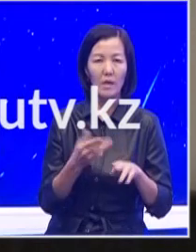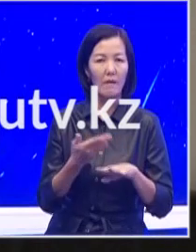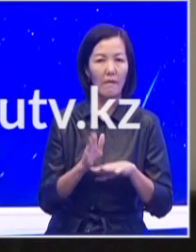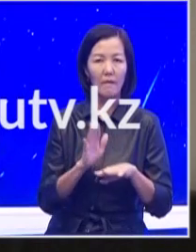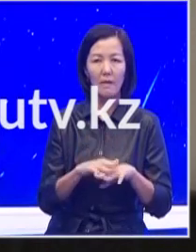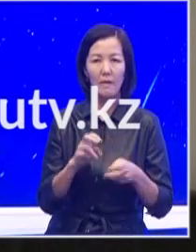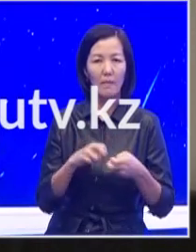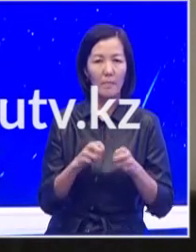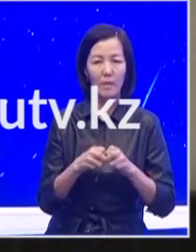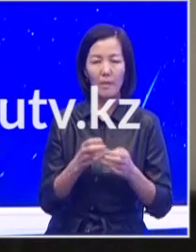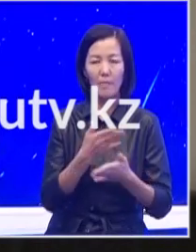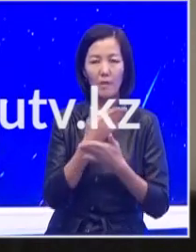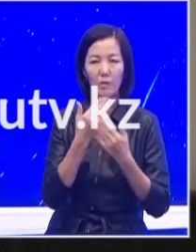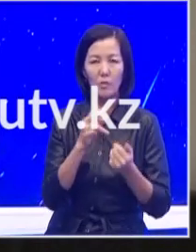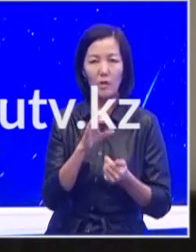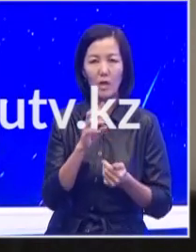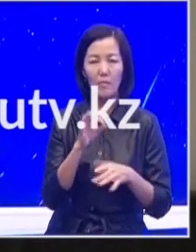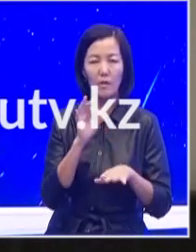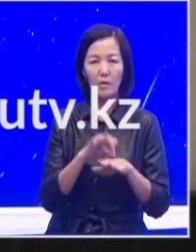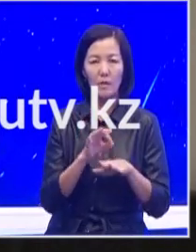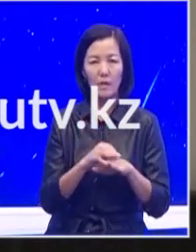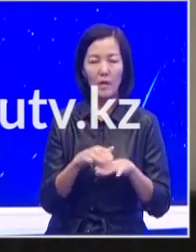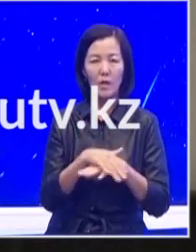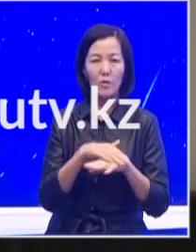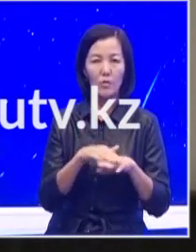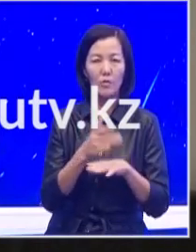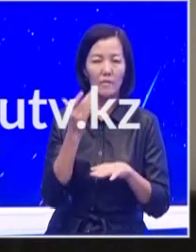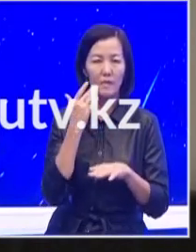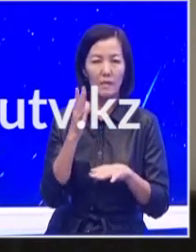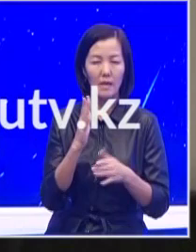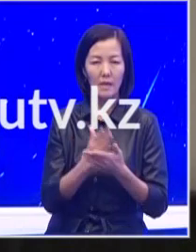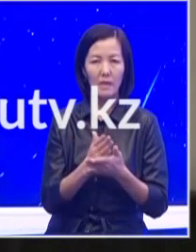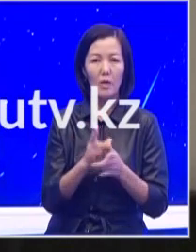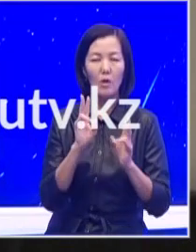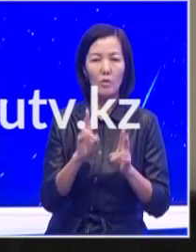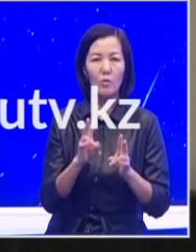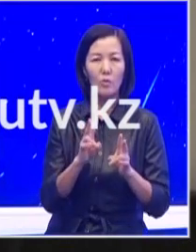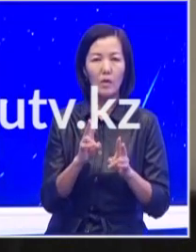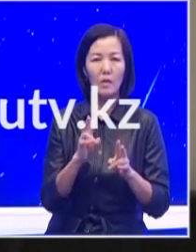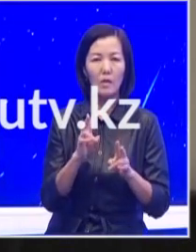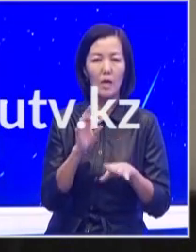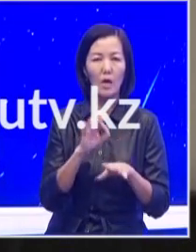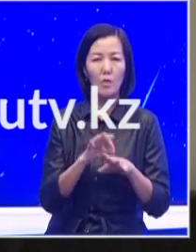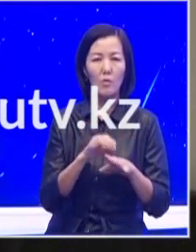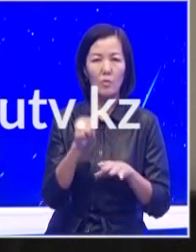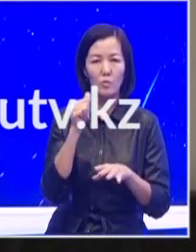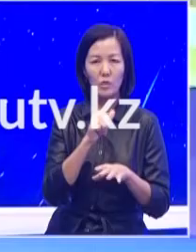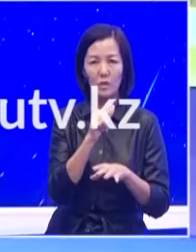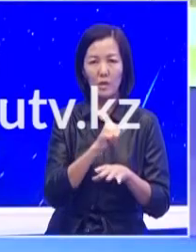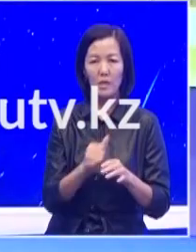өтеді. Айта кетейік, колопрактологиялық аурулар тұрғындар арасында жиі кездеседі. Бірақ көп тұрғындар ауруын айтып келе бермейді.